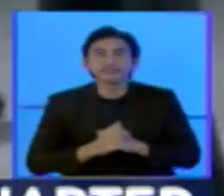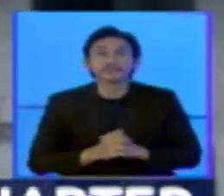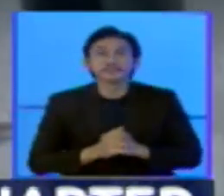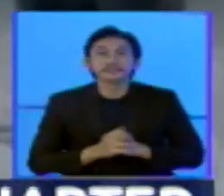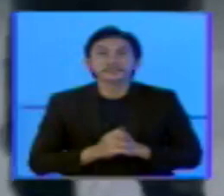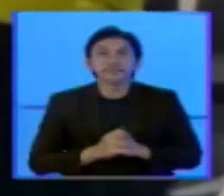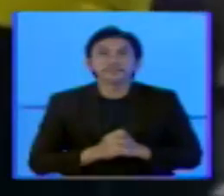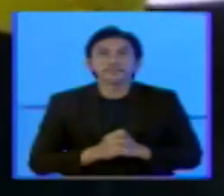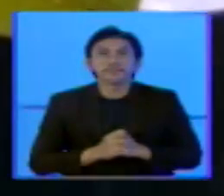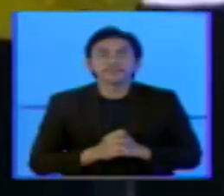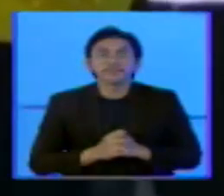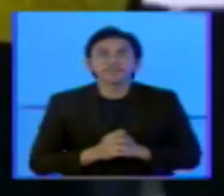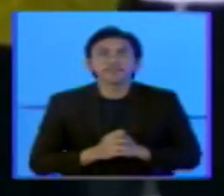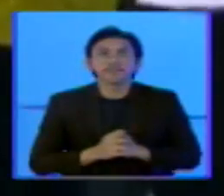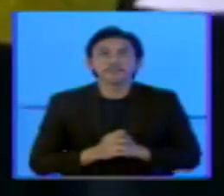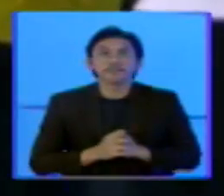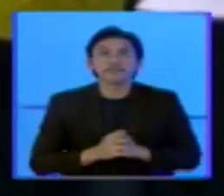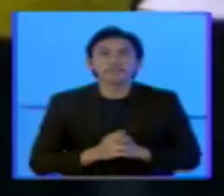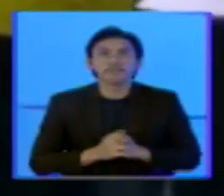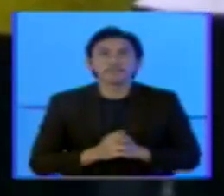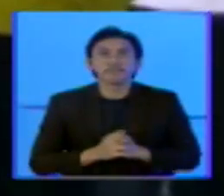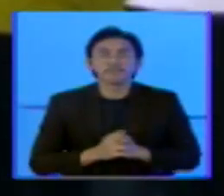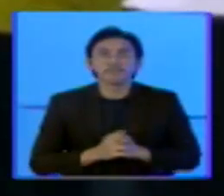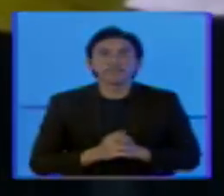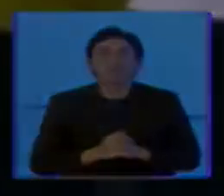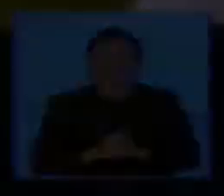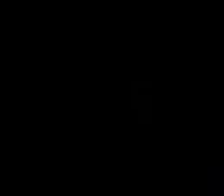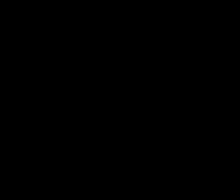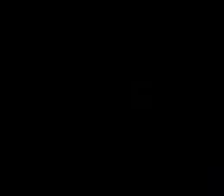Hai semuanya hai hai ndase